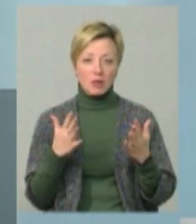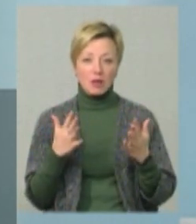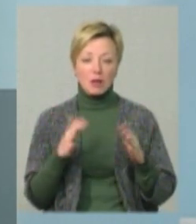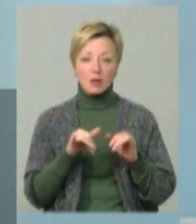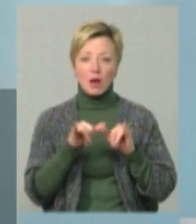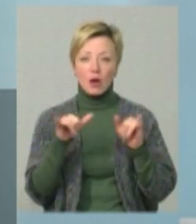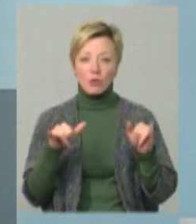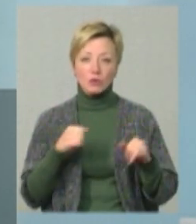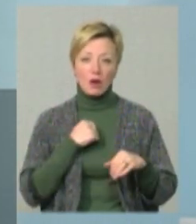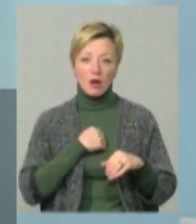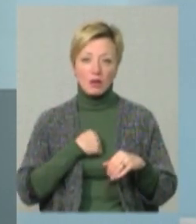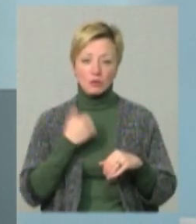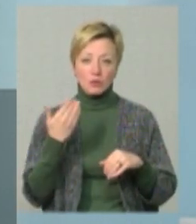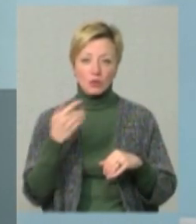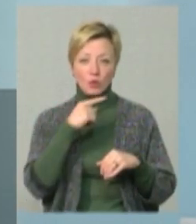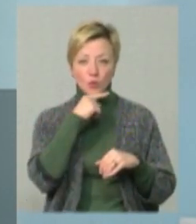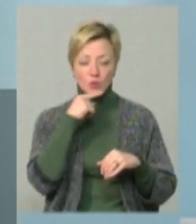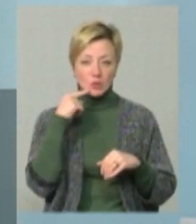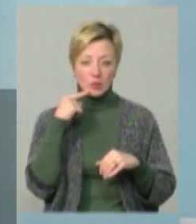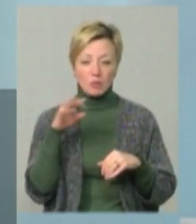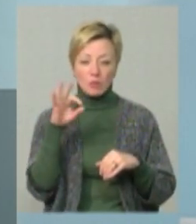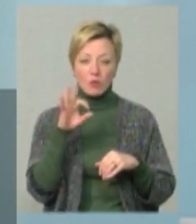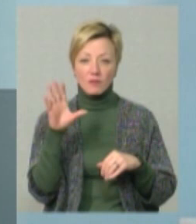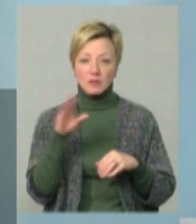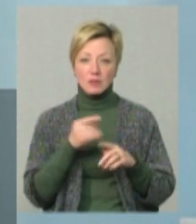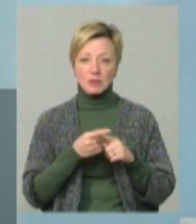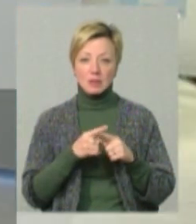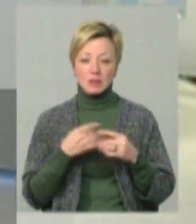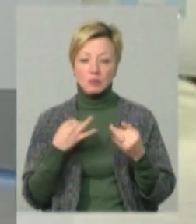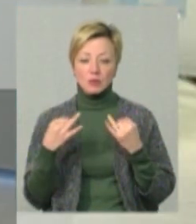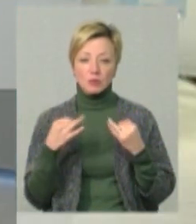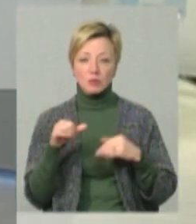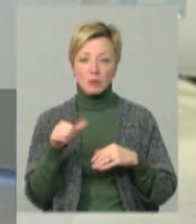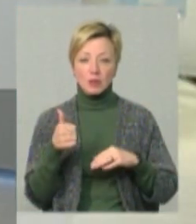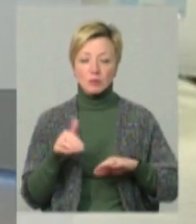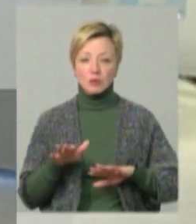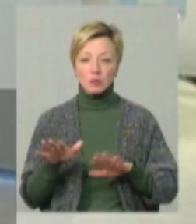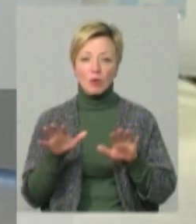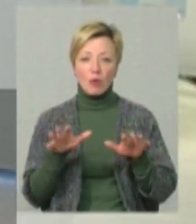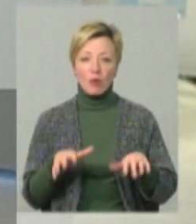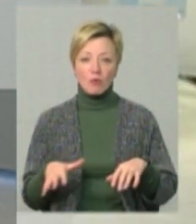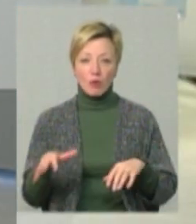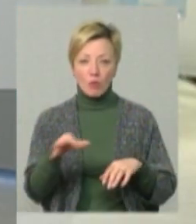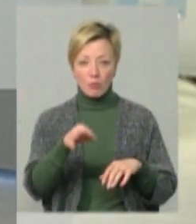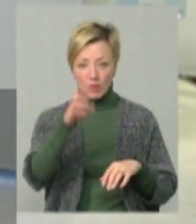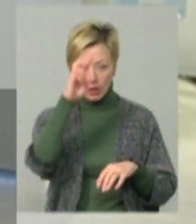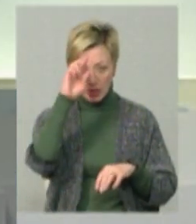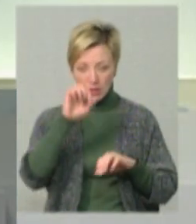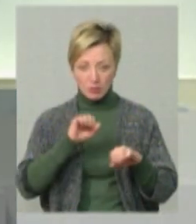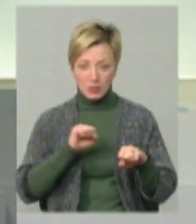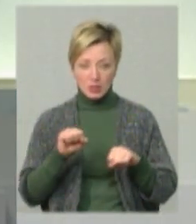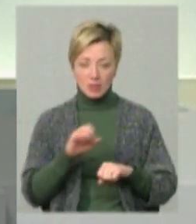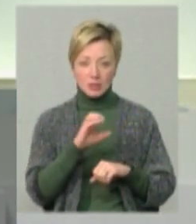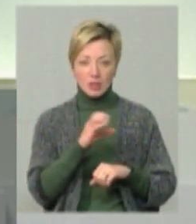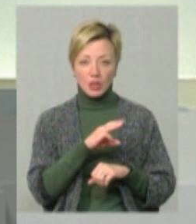таки нарощування агресії зі сторони Росії. Про усе це спілкуємось із першим заступником голови Хмельницької обласної державної адміністрації